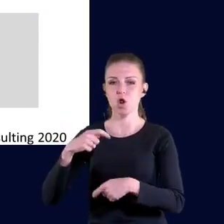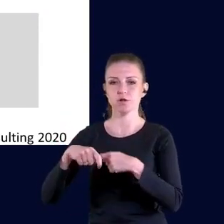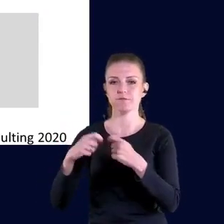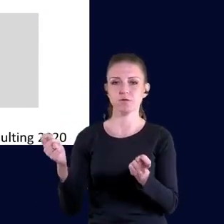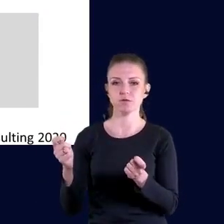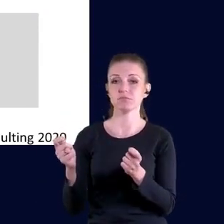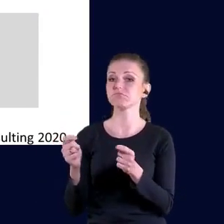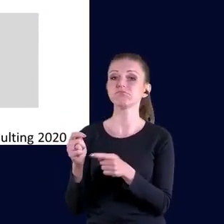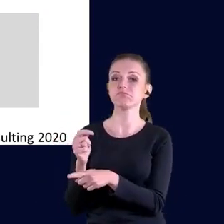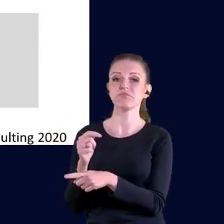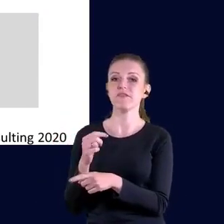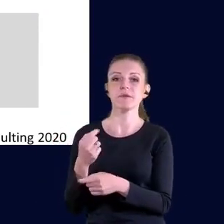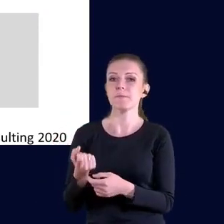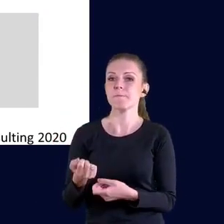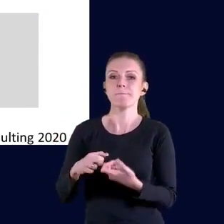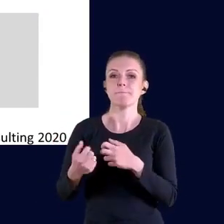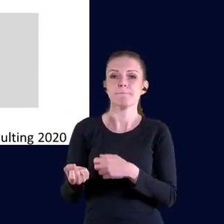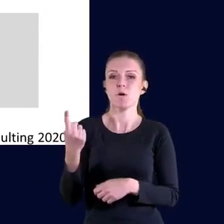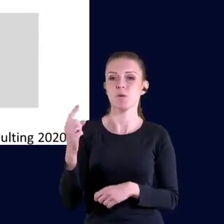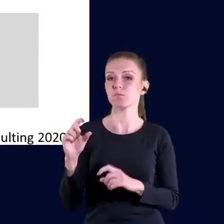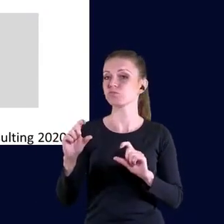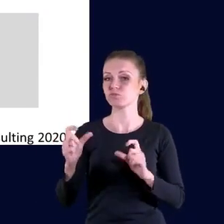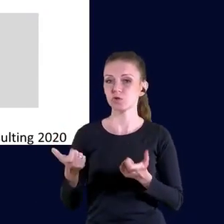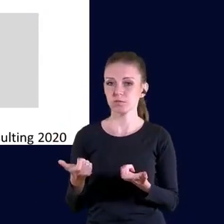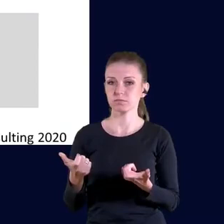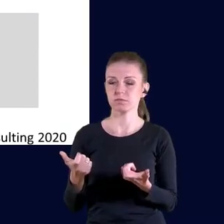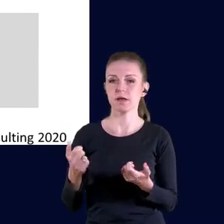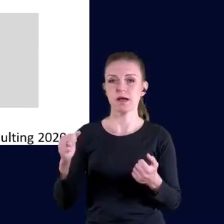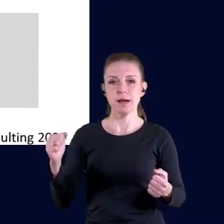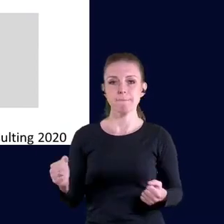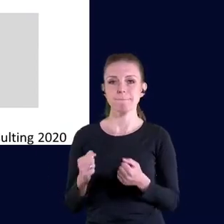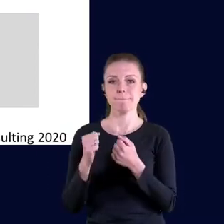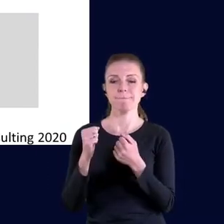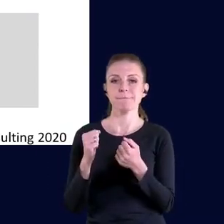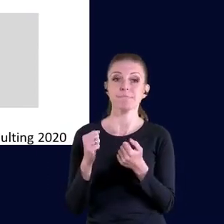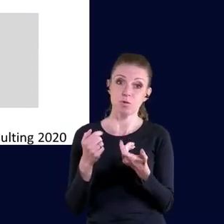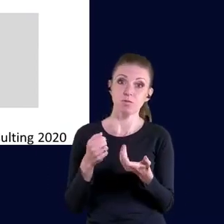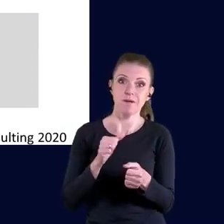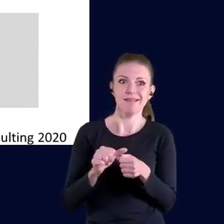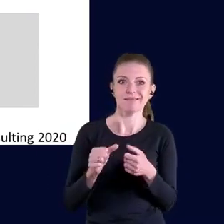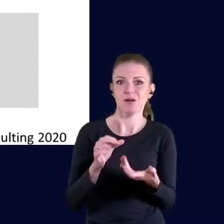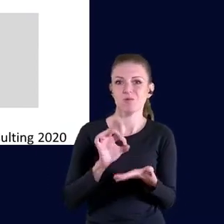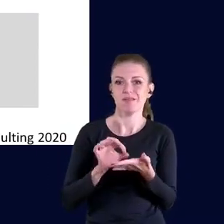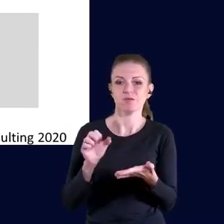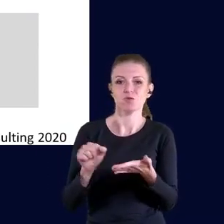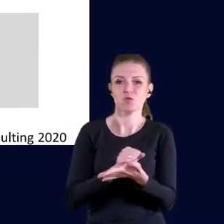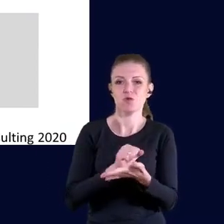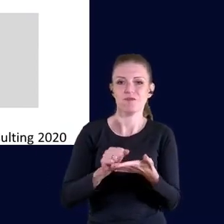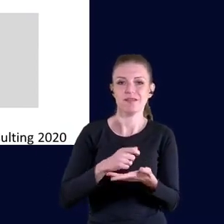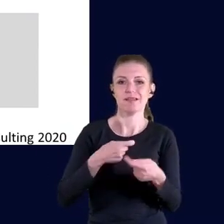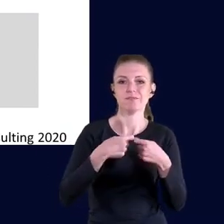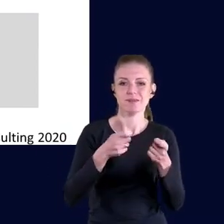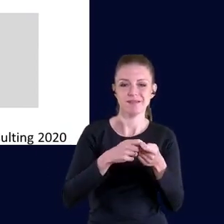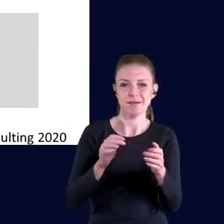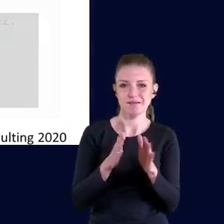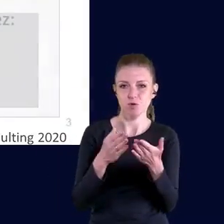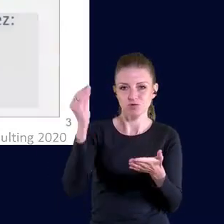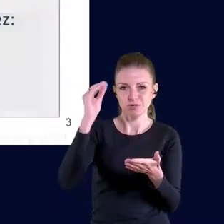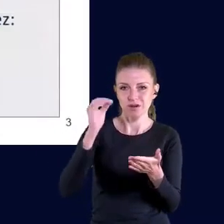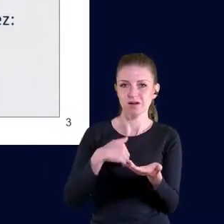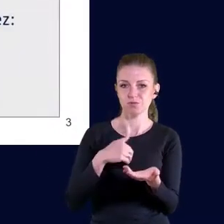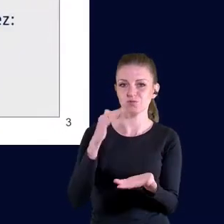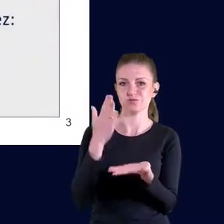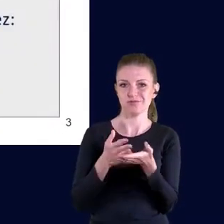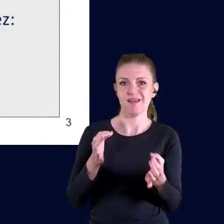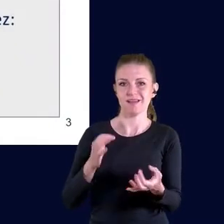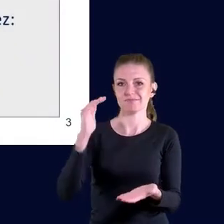tym momencie z trudności zawsze obniżenie sprzedaży podręczników drukowanych i proszę o następny slajd